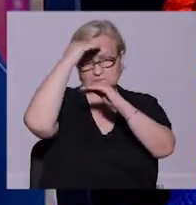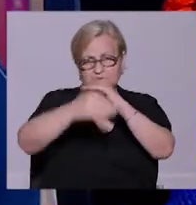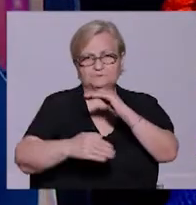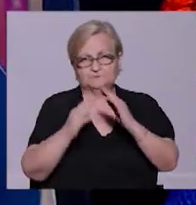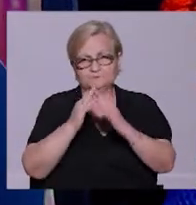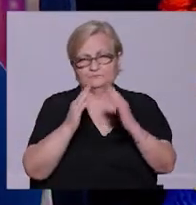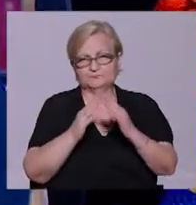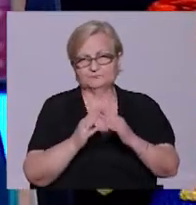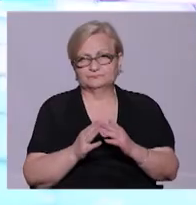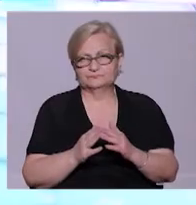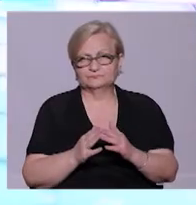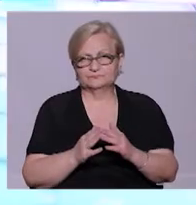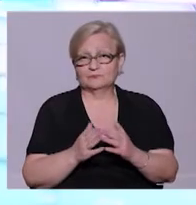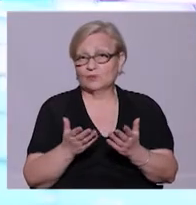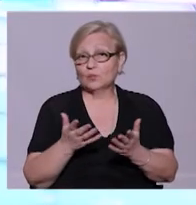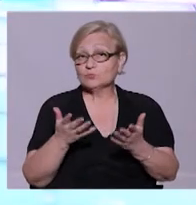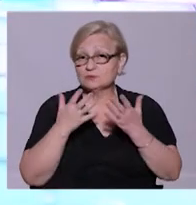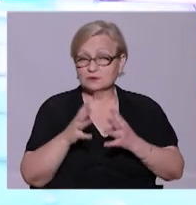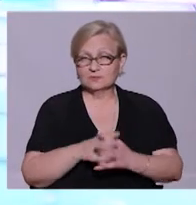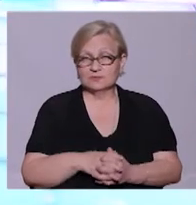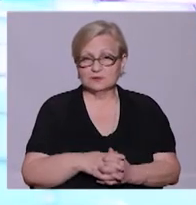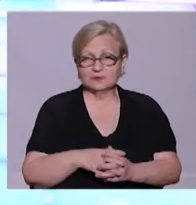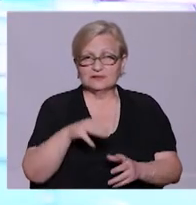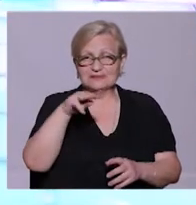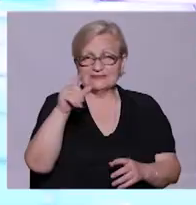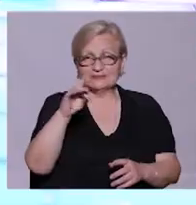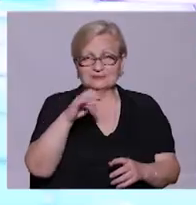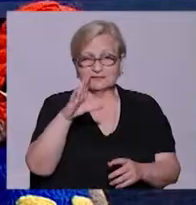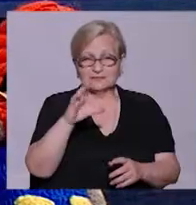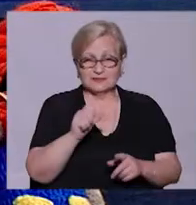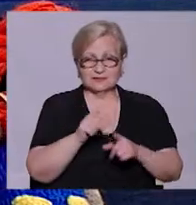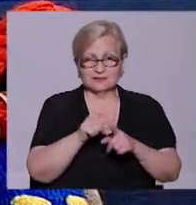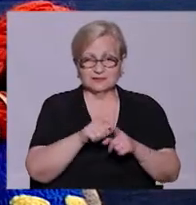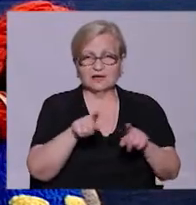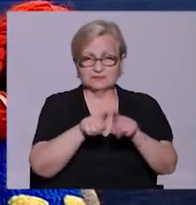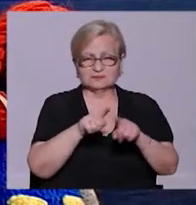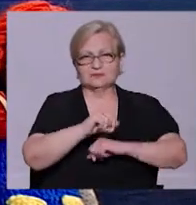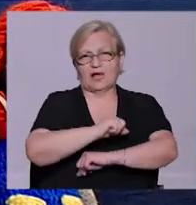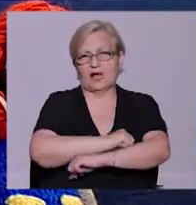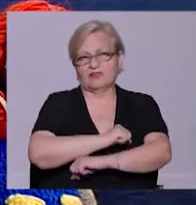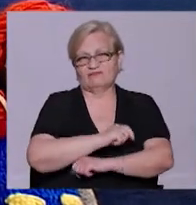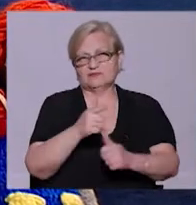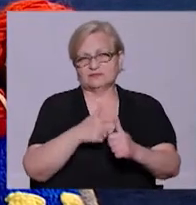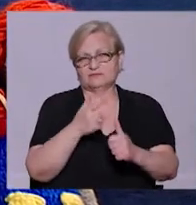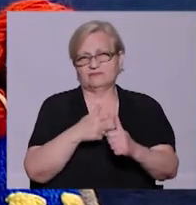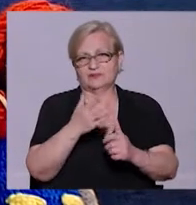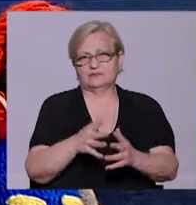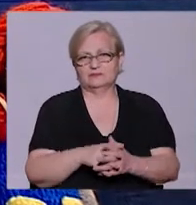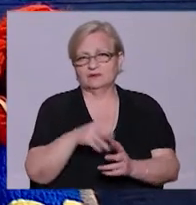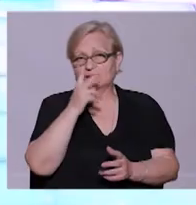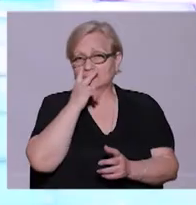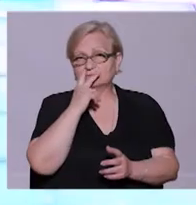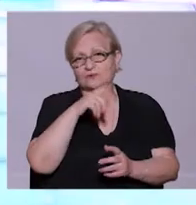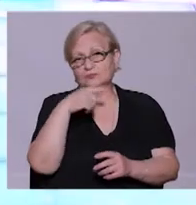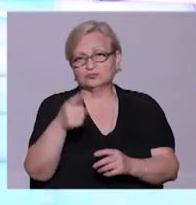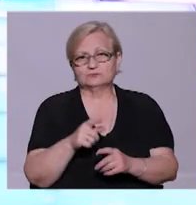გადახურულია. როგორ ჩანს, ტერასა ასეთ აივანს ჰქვია. ნახოთ